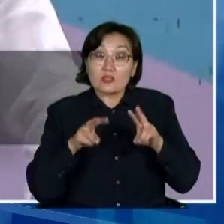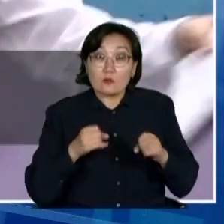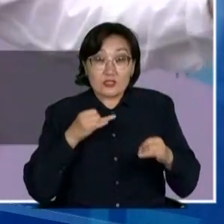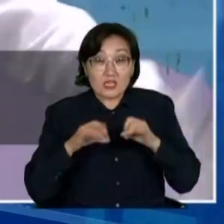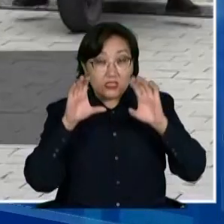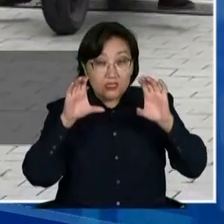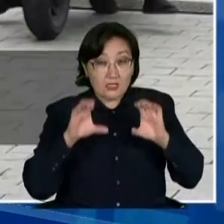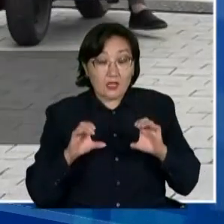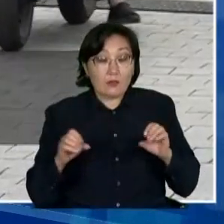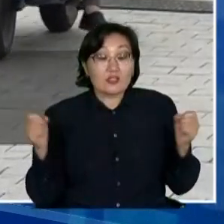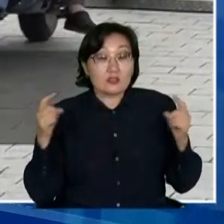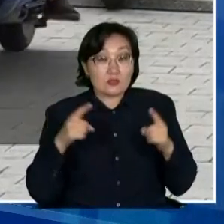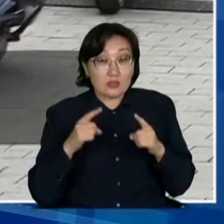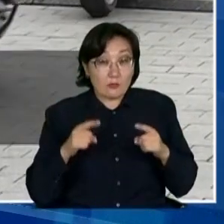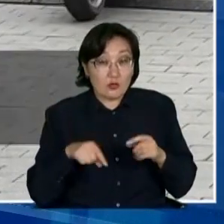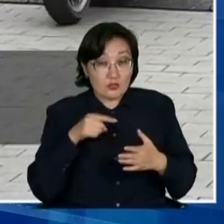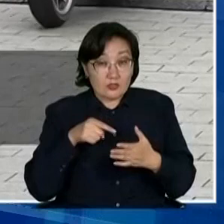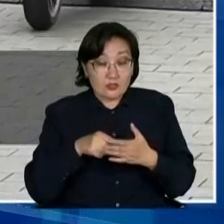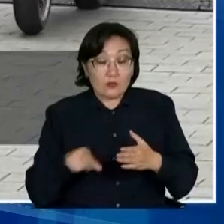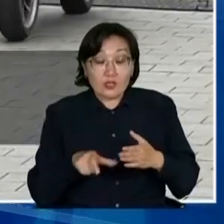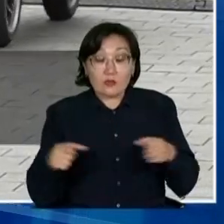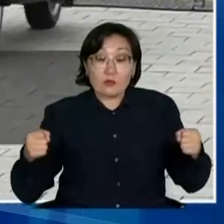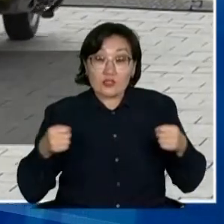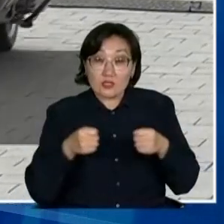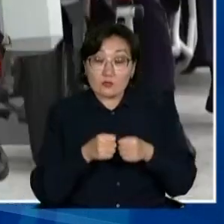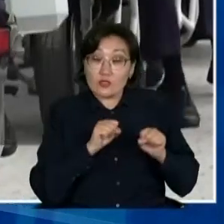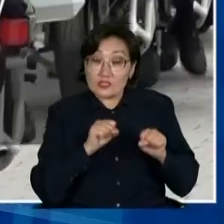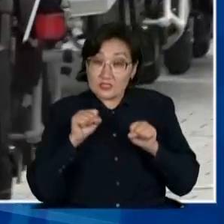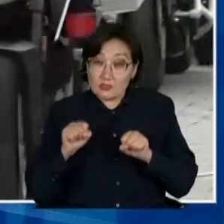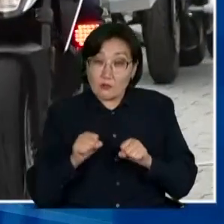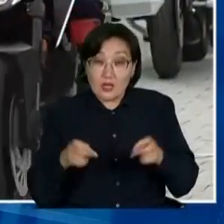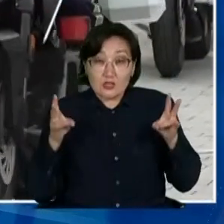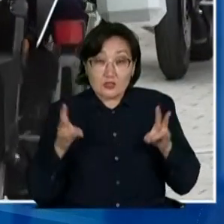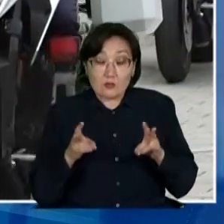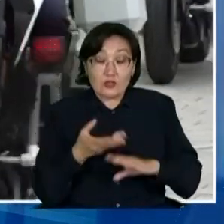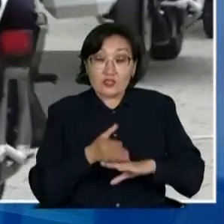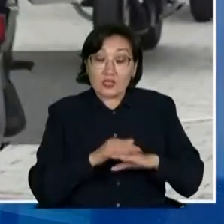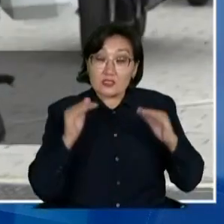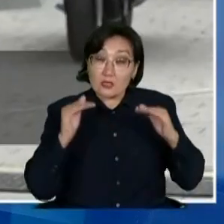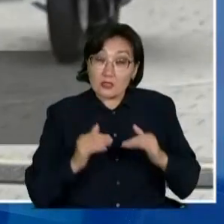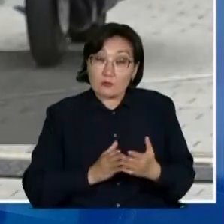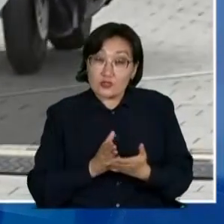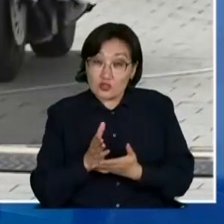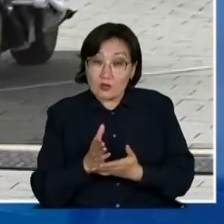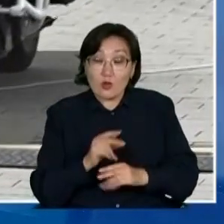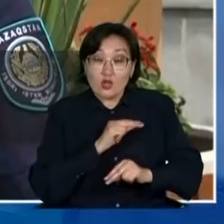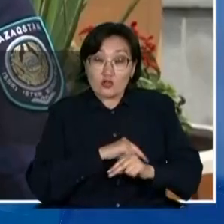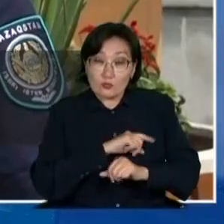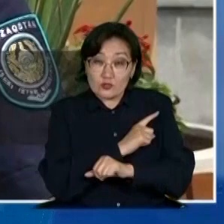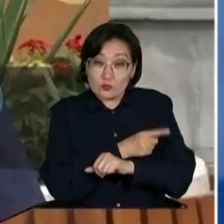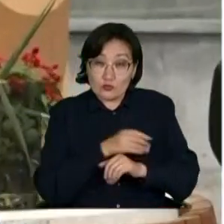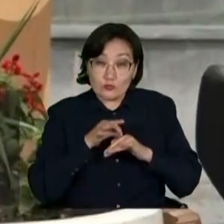заңнамамен танысты. Айта кетей, мегаполисте жол көлік оқиғаларының алдын алуға, зардаптардың ауырлығын азайтуға бағытталған жұмыстар